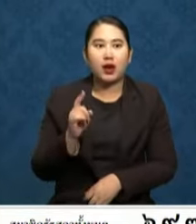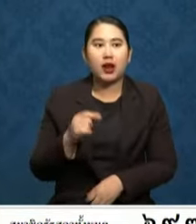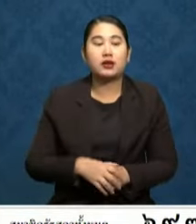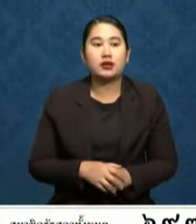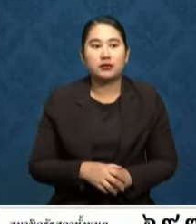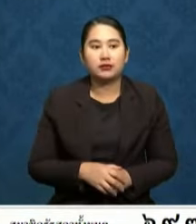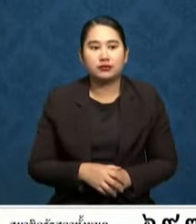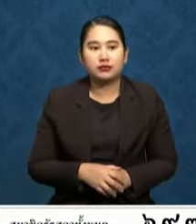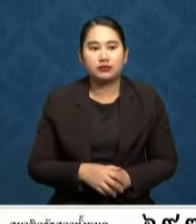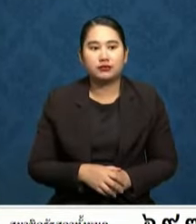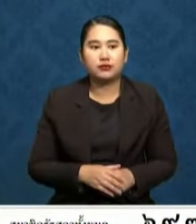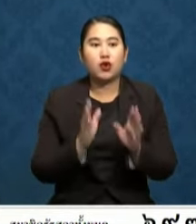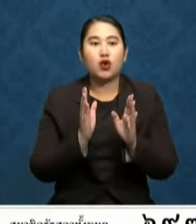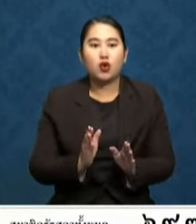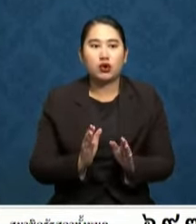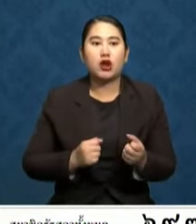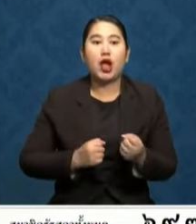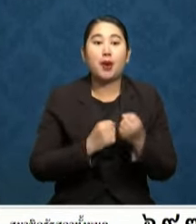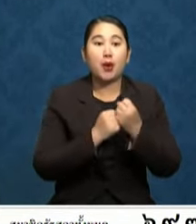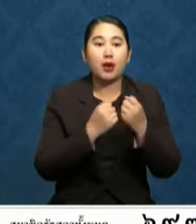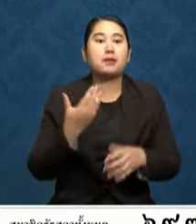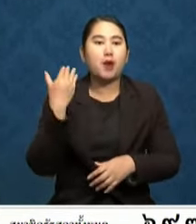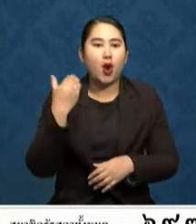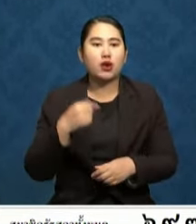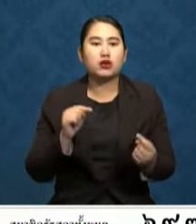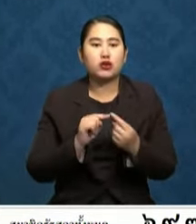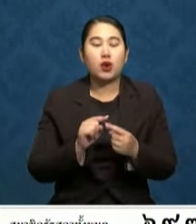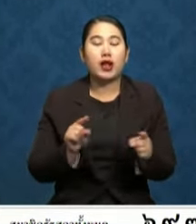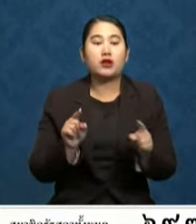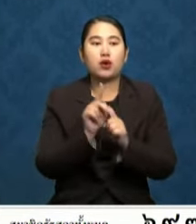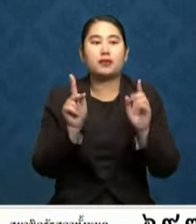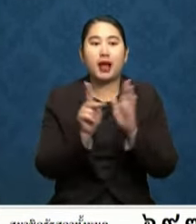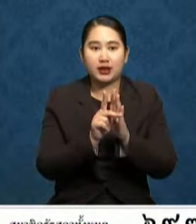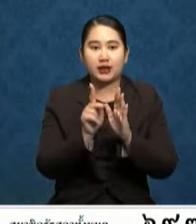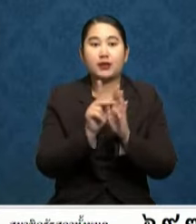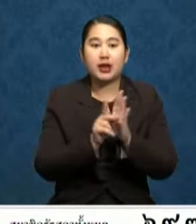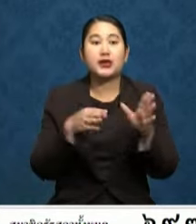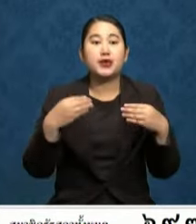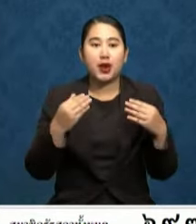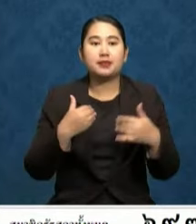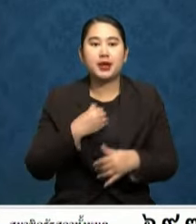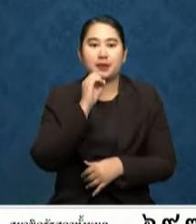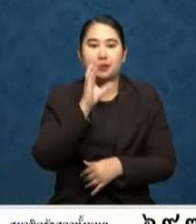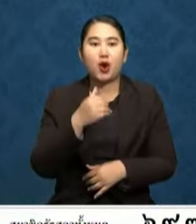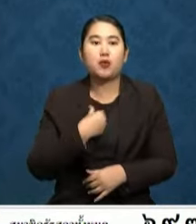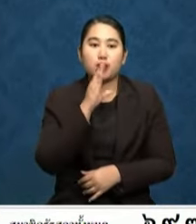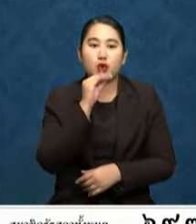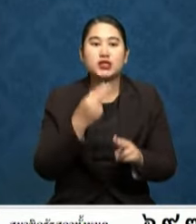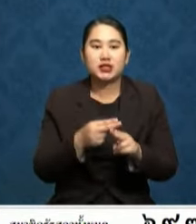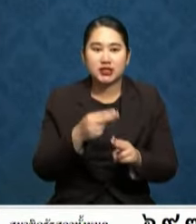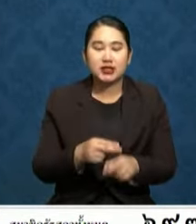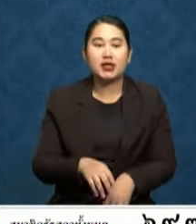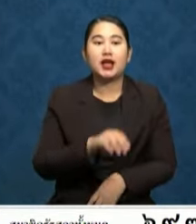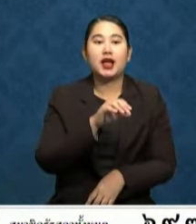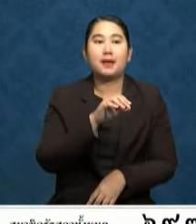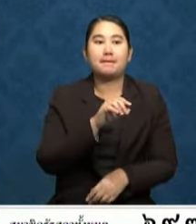ที่ไปต่อสู้ในอดีตได้รับการนิรโทษกรรมอ้างชื่อสหายใหญ่สหายสุภ